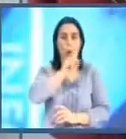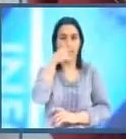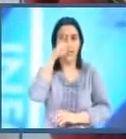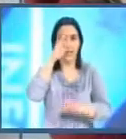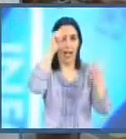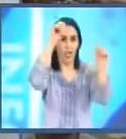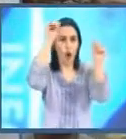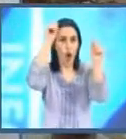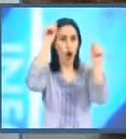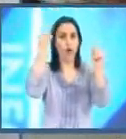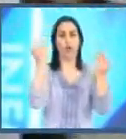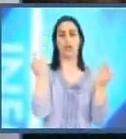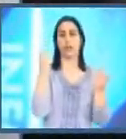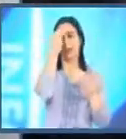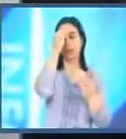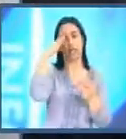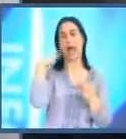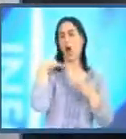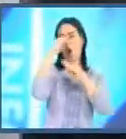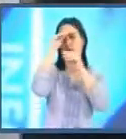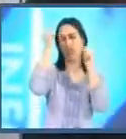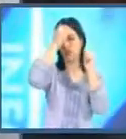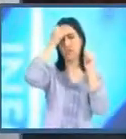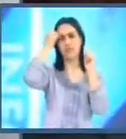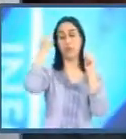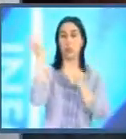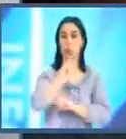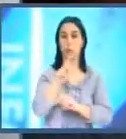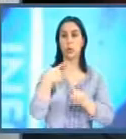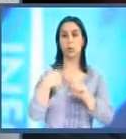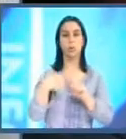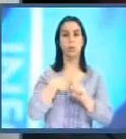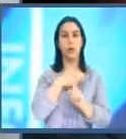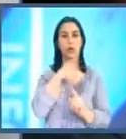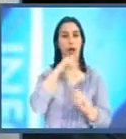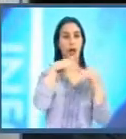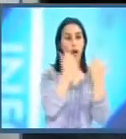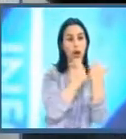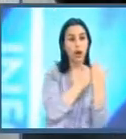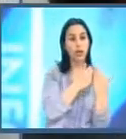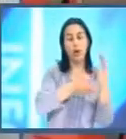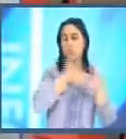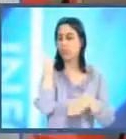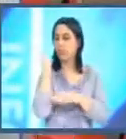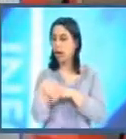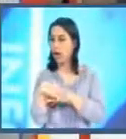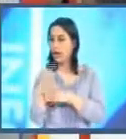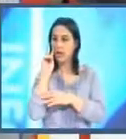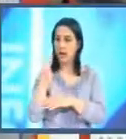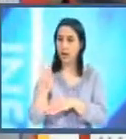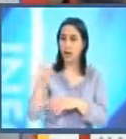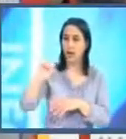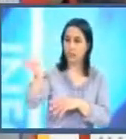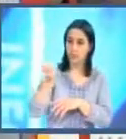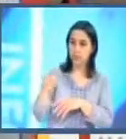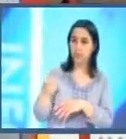dir, ja està, m'oblido de tot. No, perquè potser marxes aquí de l'escola i vas pel carrer i trobes un nen, ve